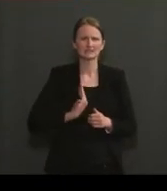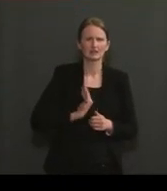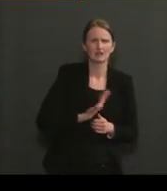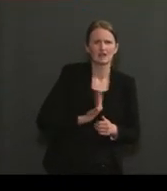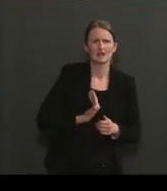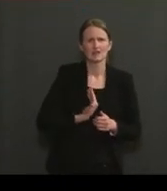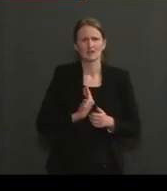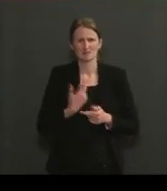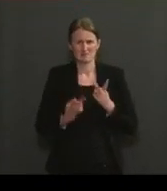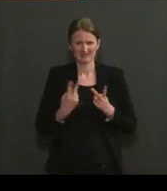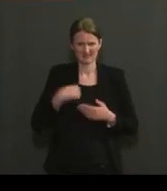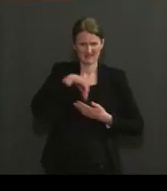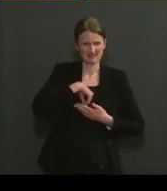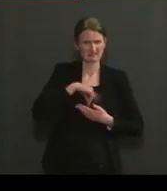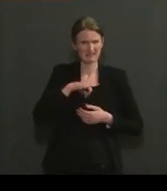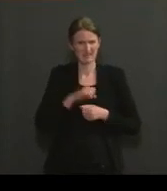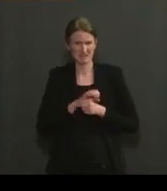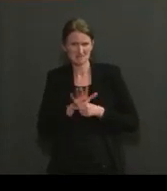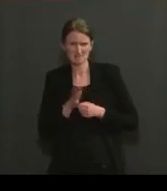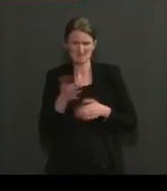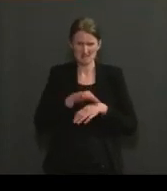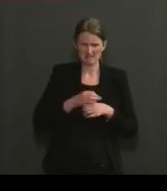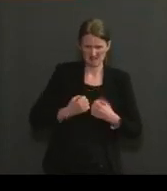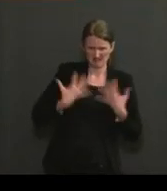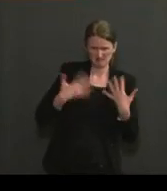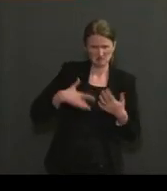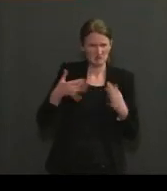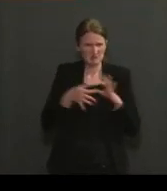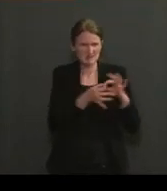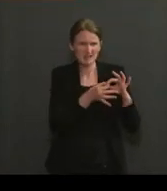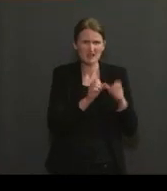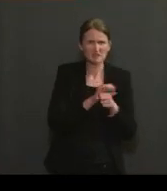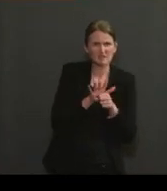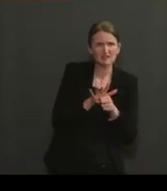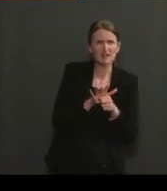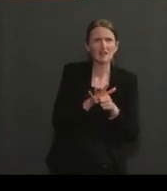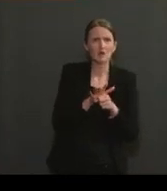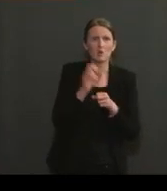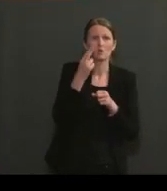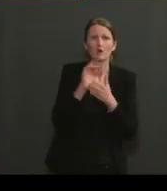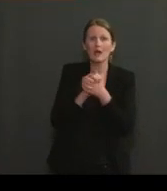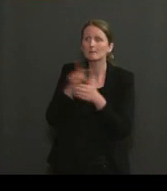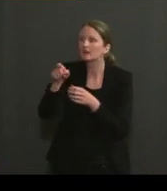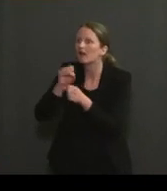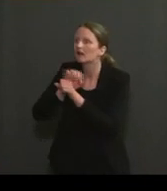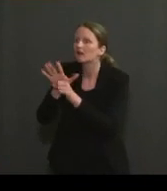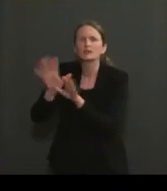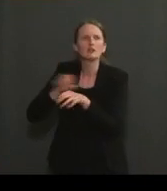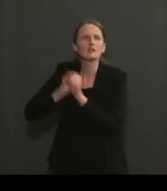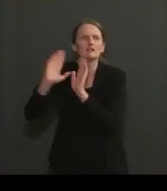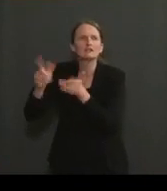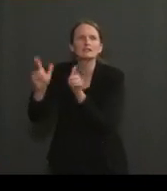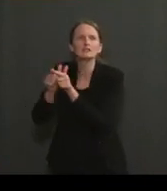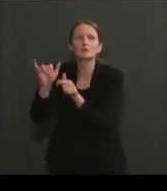êtes contaminé parce que vous avez des symptômes ou parce qu'un ami vous a dit qu'il est positif et qu'il vous en informe en vous téléphonant, contactez votre médecin